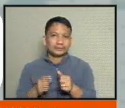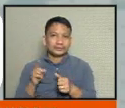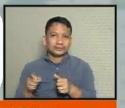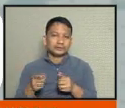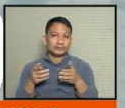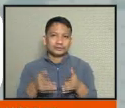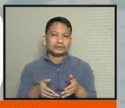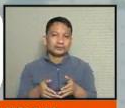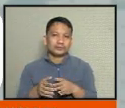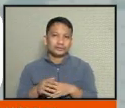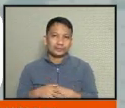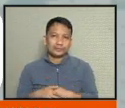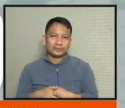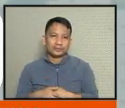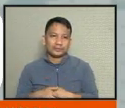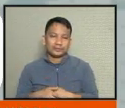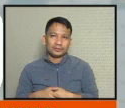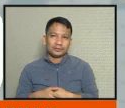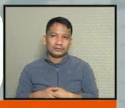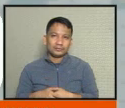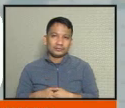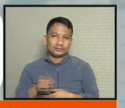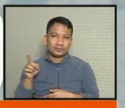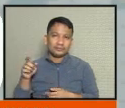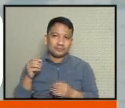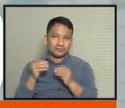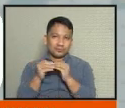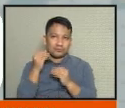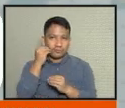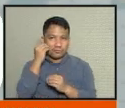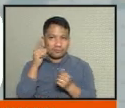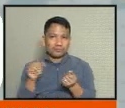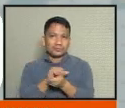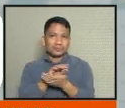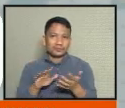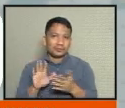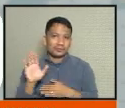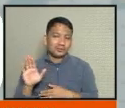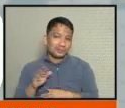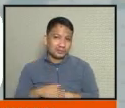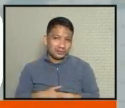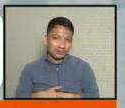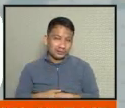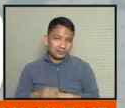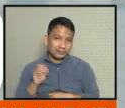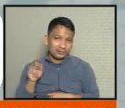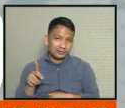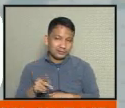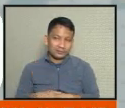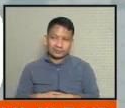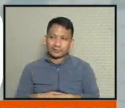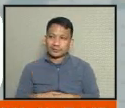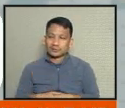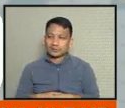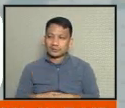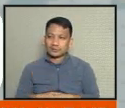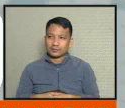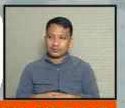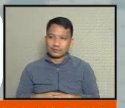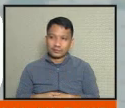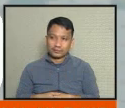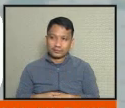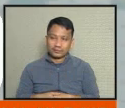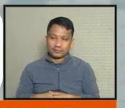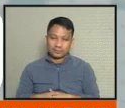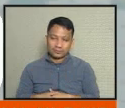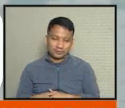kawatan, home wrecker ka pa. Okay, sir? Sige, sabi mo, kawatan, ganito mangyari.